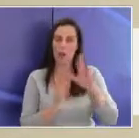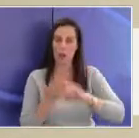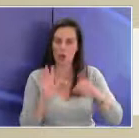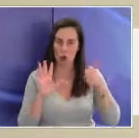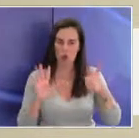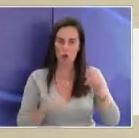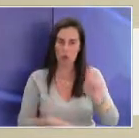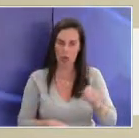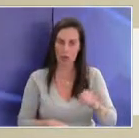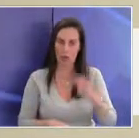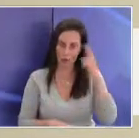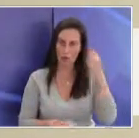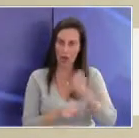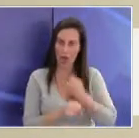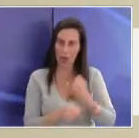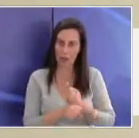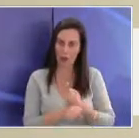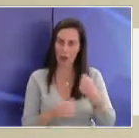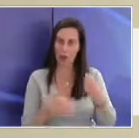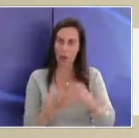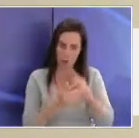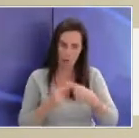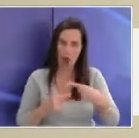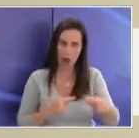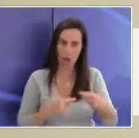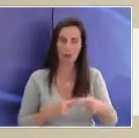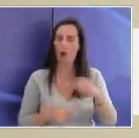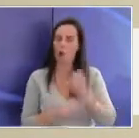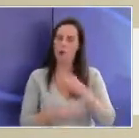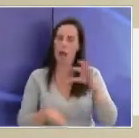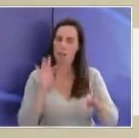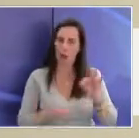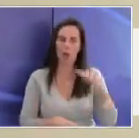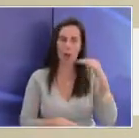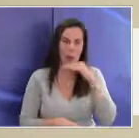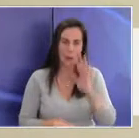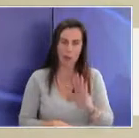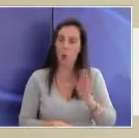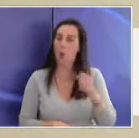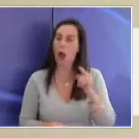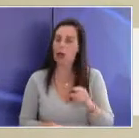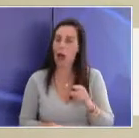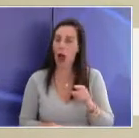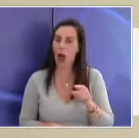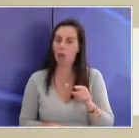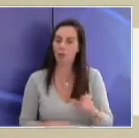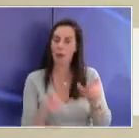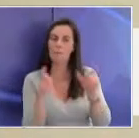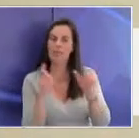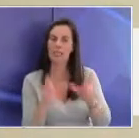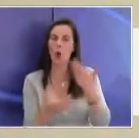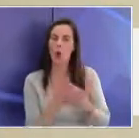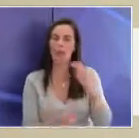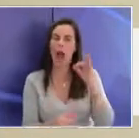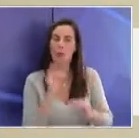חודשים של כנסת, שהוא חשב לעשות את זה בעין כה בסוף השנה האזרחית, הולך לבחירות בערב פסח, יכול להיות שהוא גם מסנדל את מנדלבליט, כי